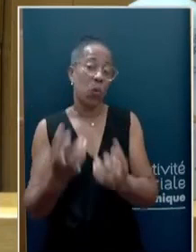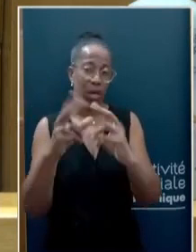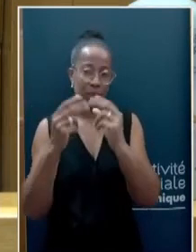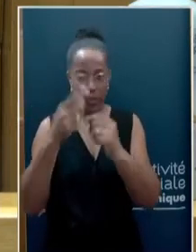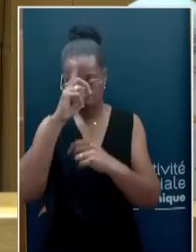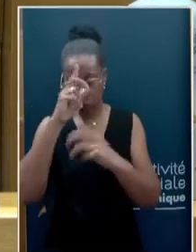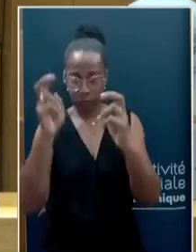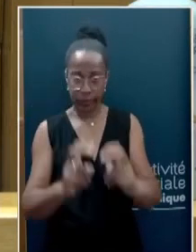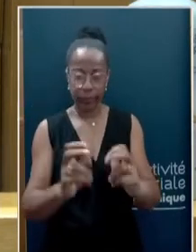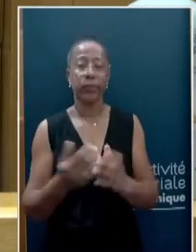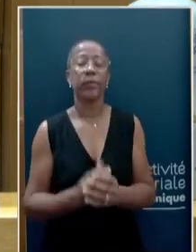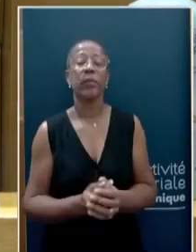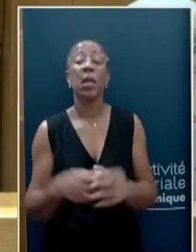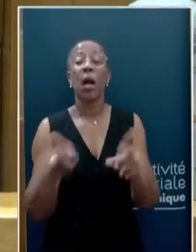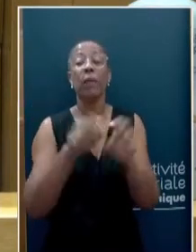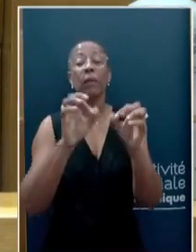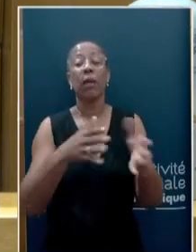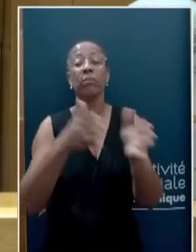on dit qu'il faut préparer